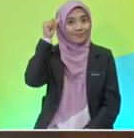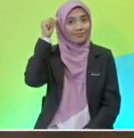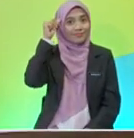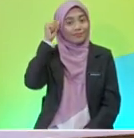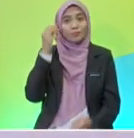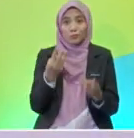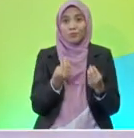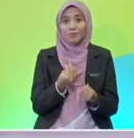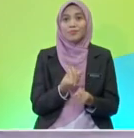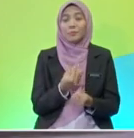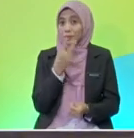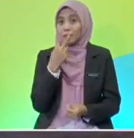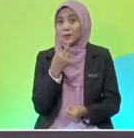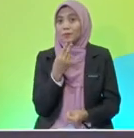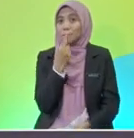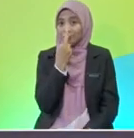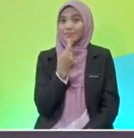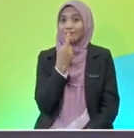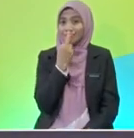nampak merah-merah